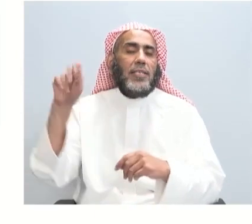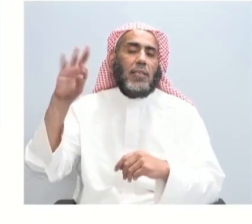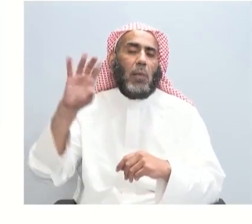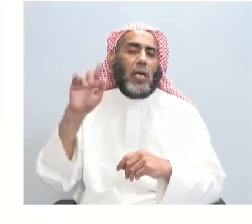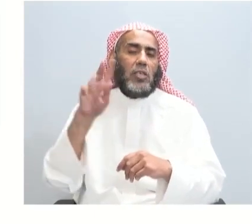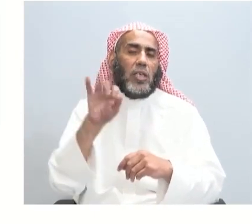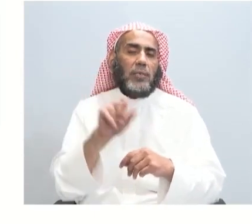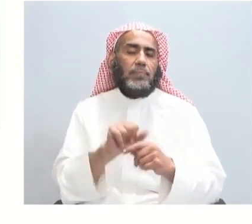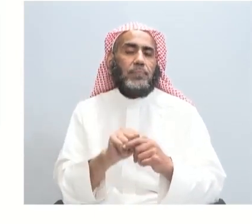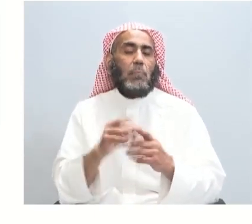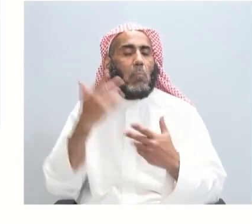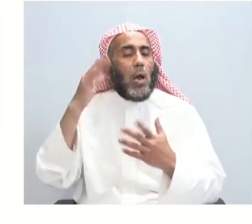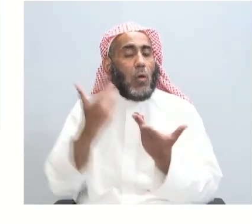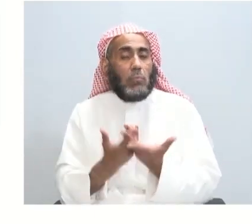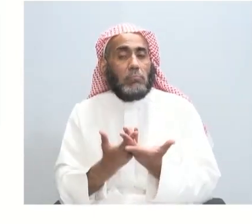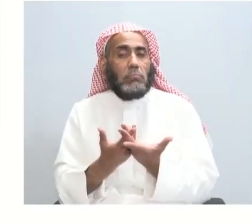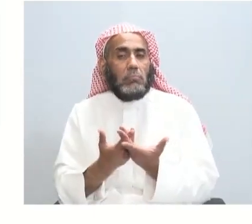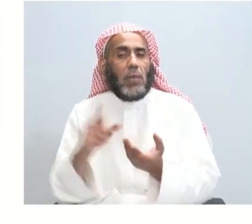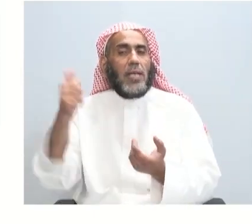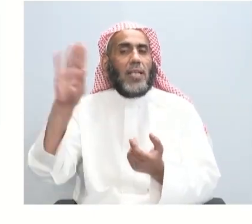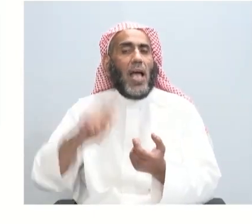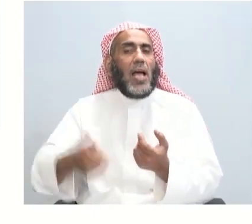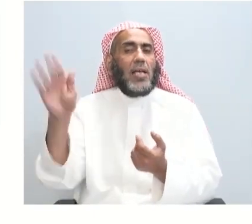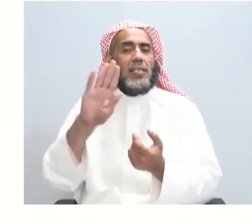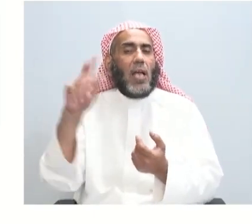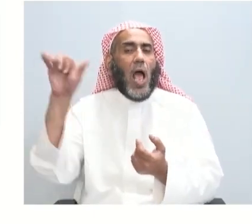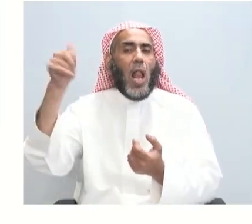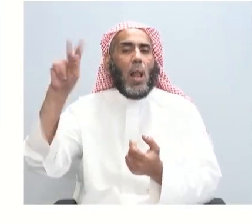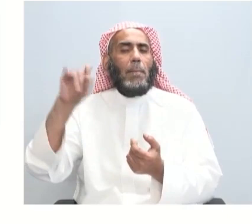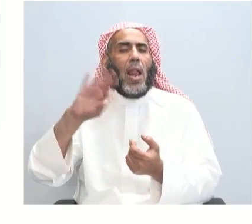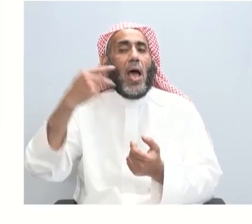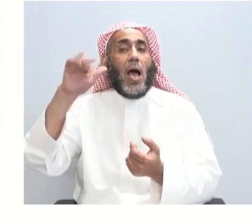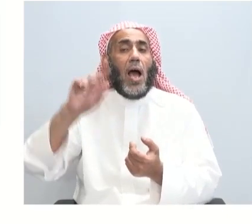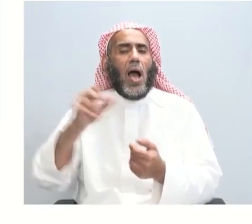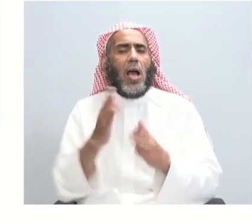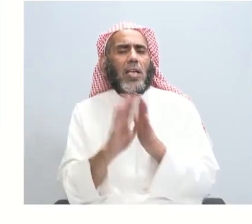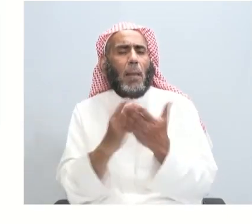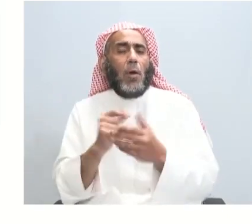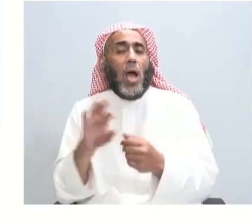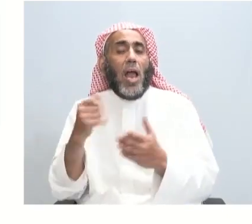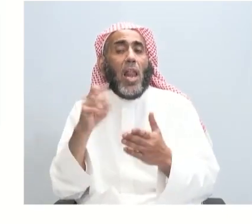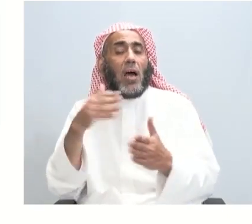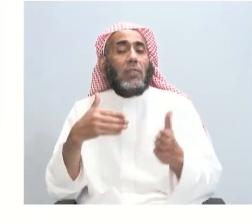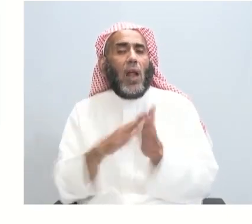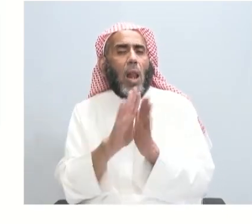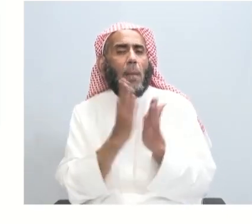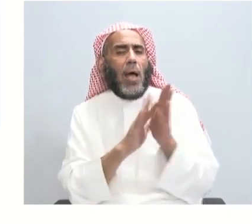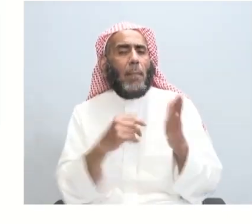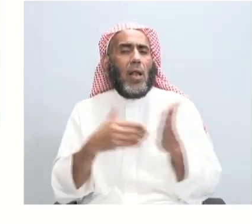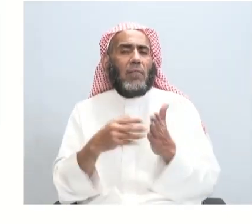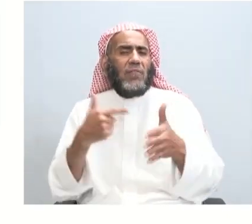للزمخشري، ما رأيكم؟ الرابع عشر، الباب هو الحرف الأخير في